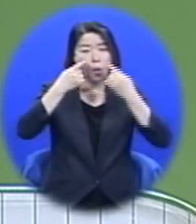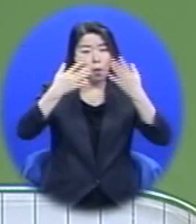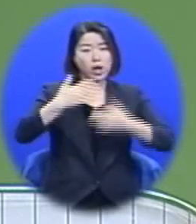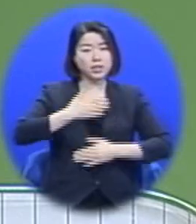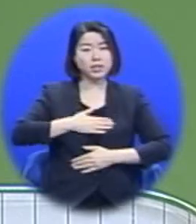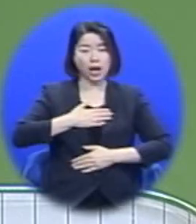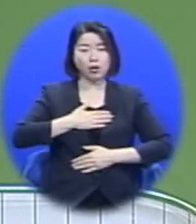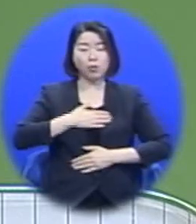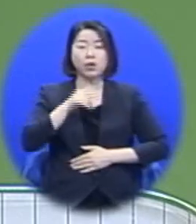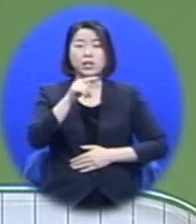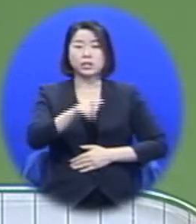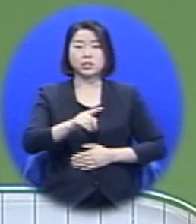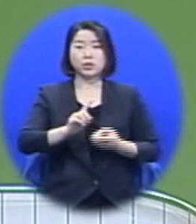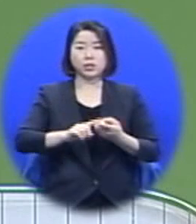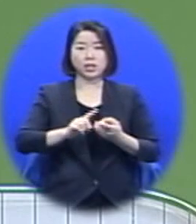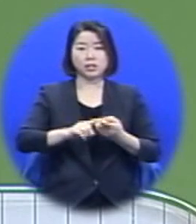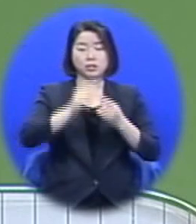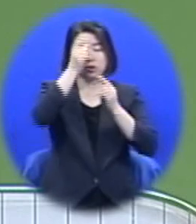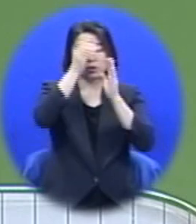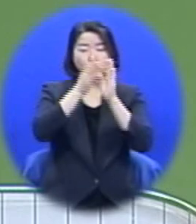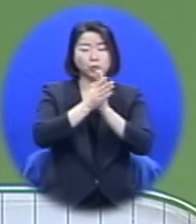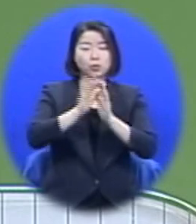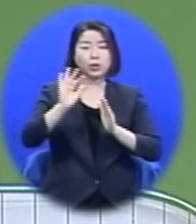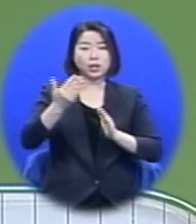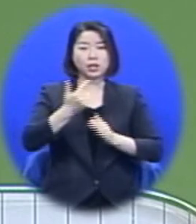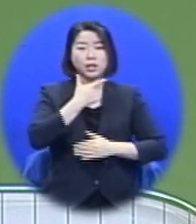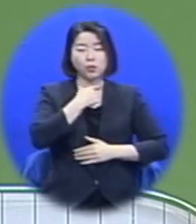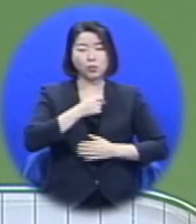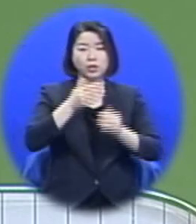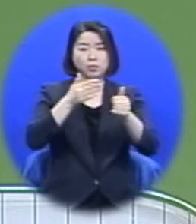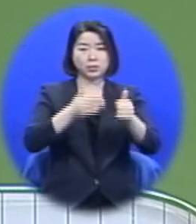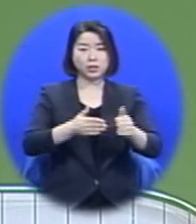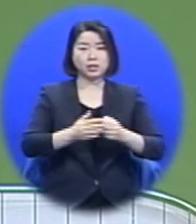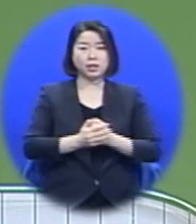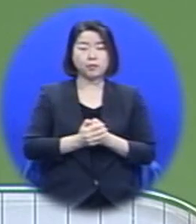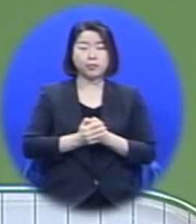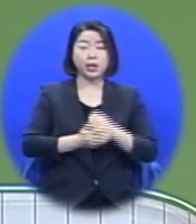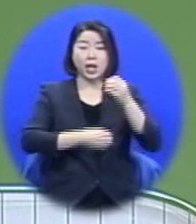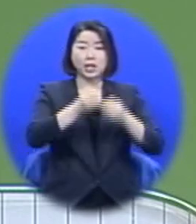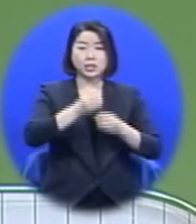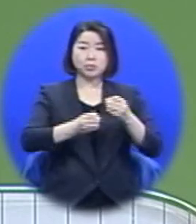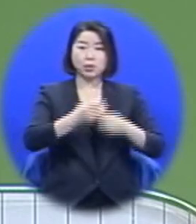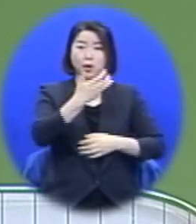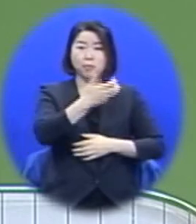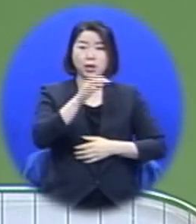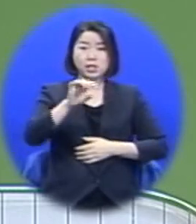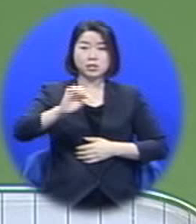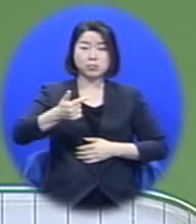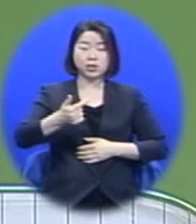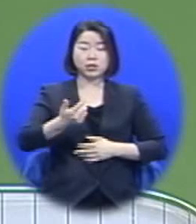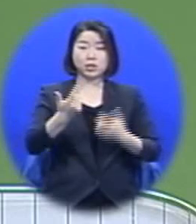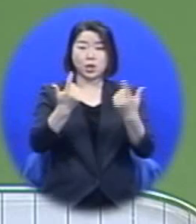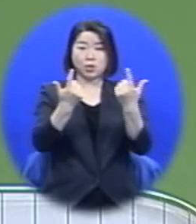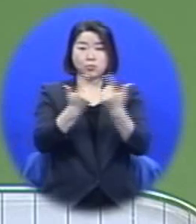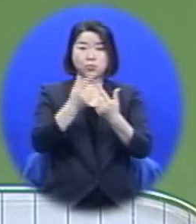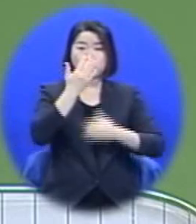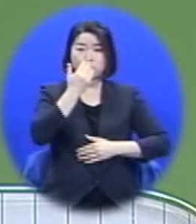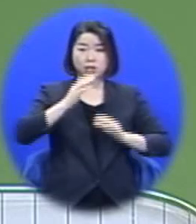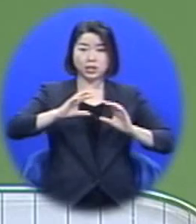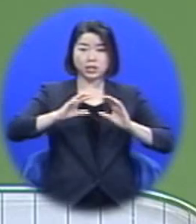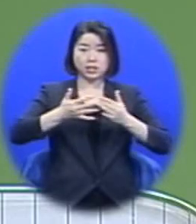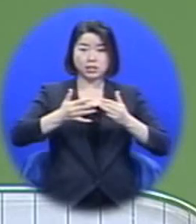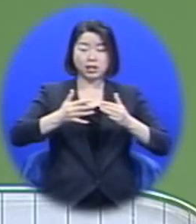그리고 그것을 기도하실 수 있게 되기를 바랍니다 시편 8 시편은 북 이스라엘이 아 수두에